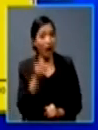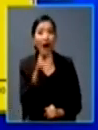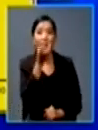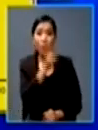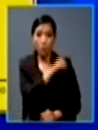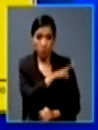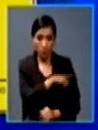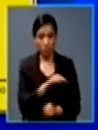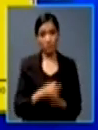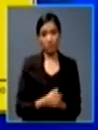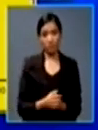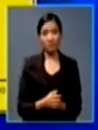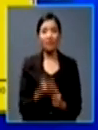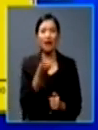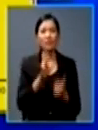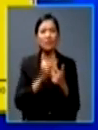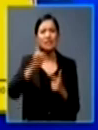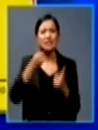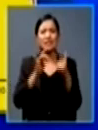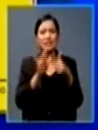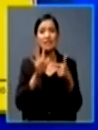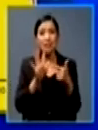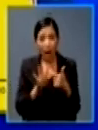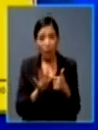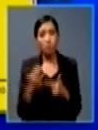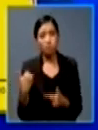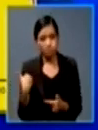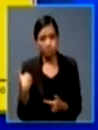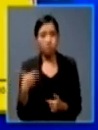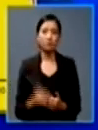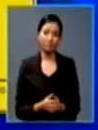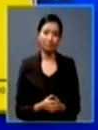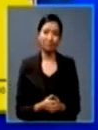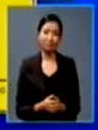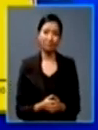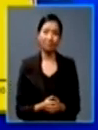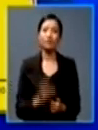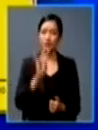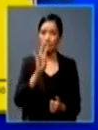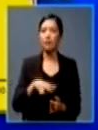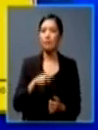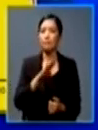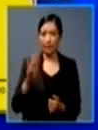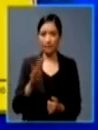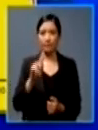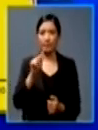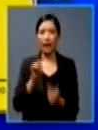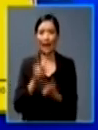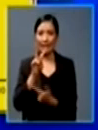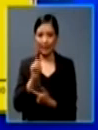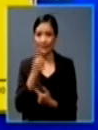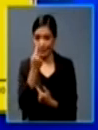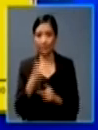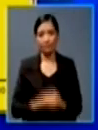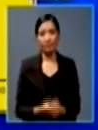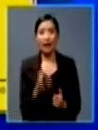ขาวนะครับข้าวเจ้าข้าวขาวเนี่ยนะฮะก็มีนะครับสินเชื่อชะลอก็ 7,000 บาทต่อตันนะครับแล้วก็ค่าเก็บ